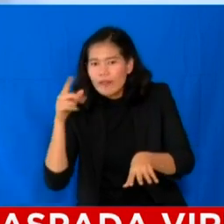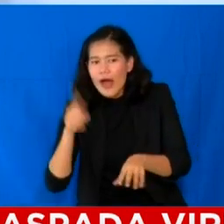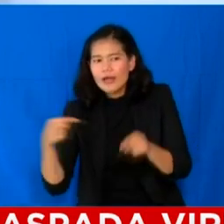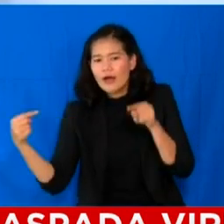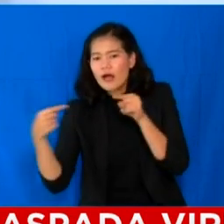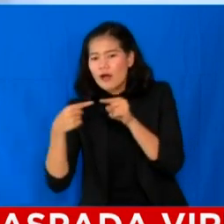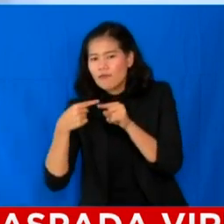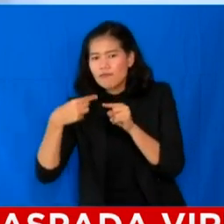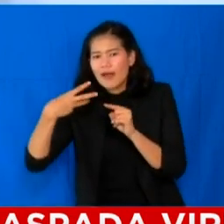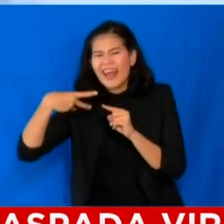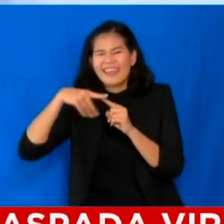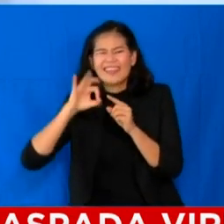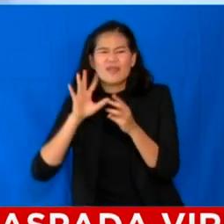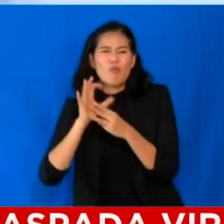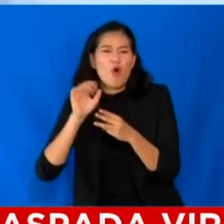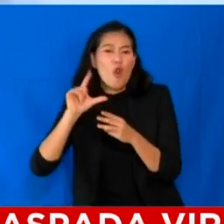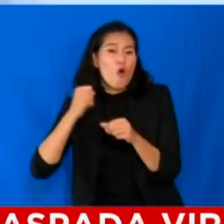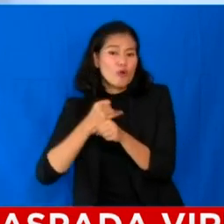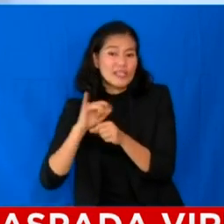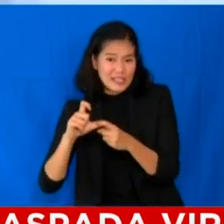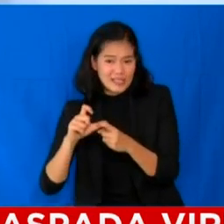epidemiologis dengan kejadian serupa di wilayah atau